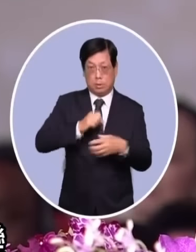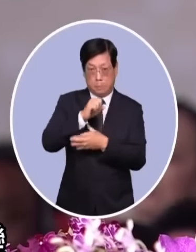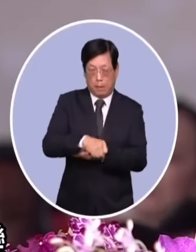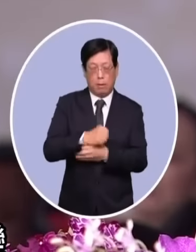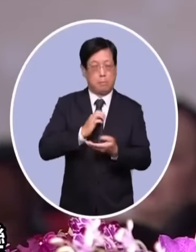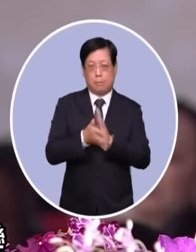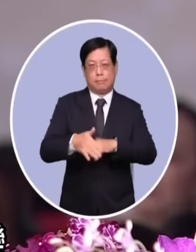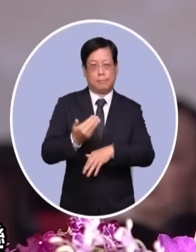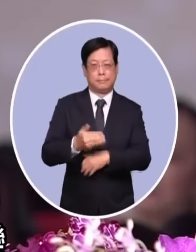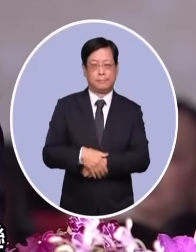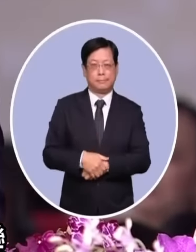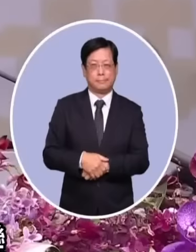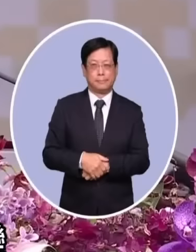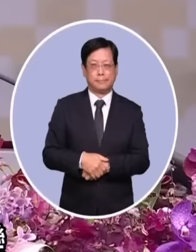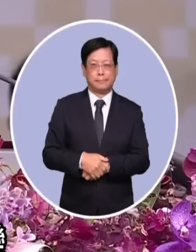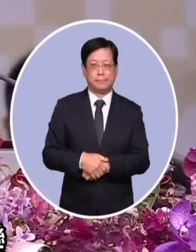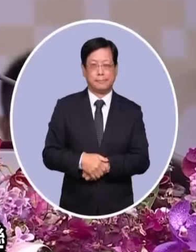变。